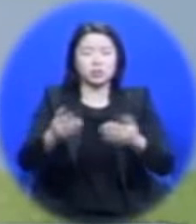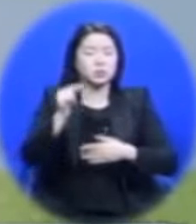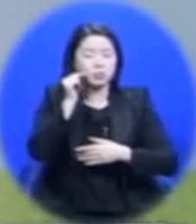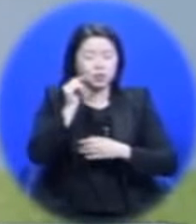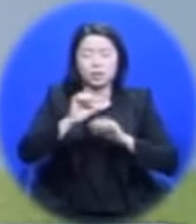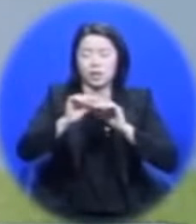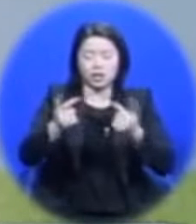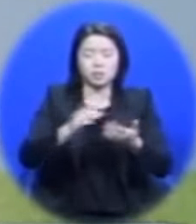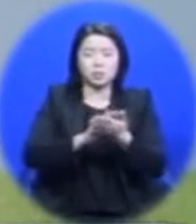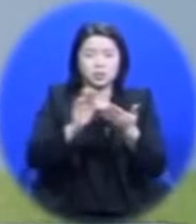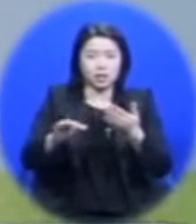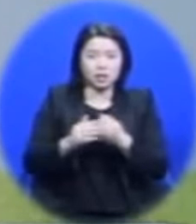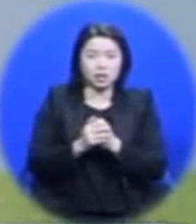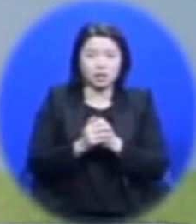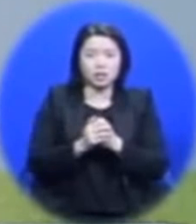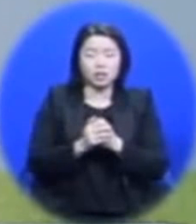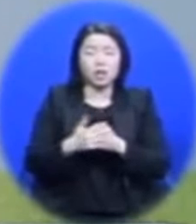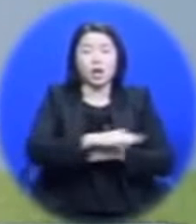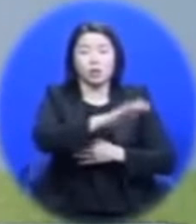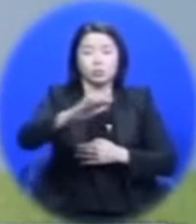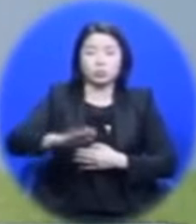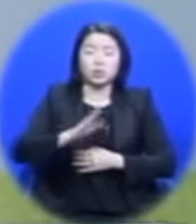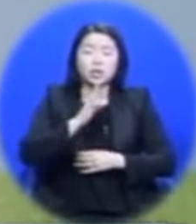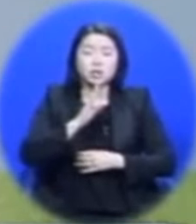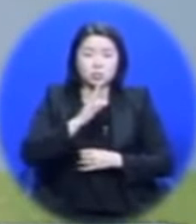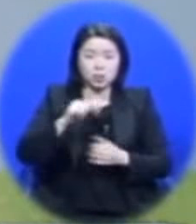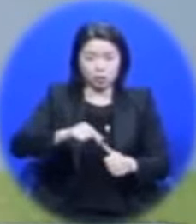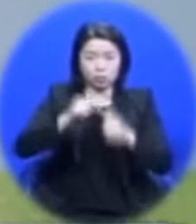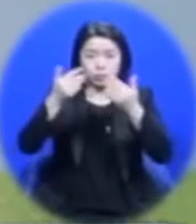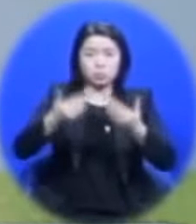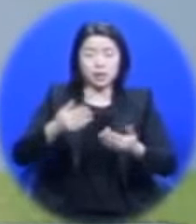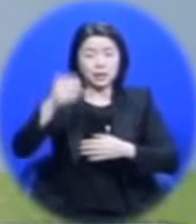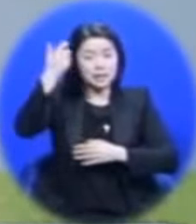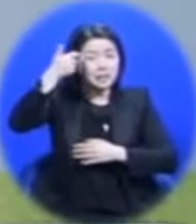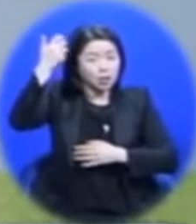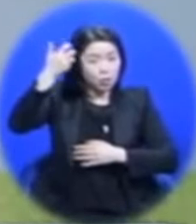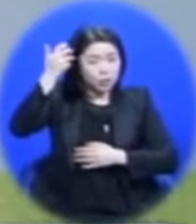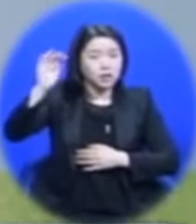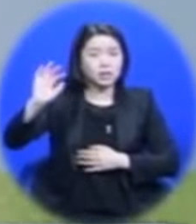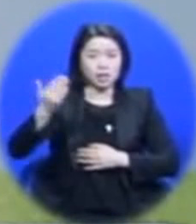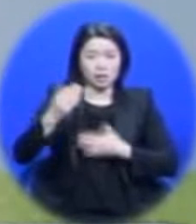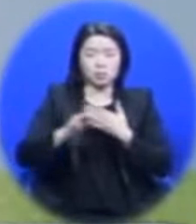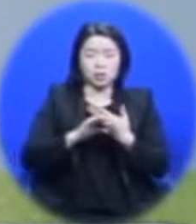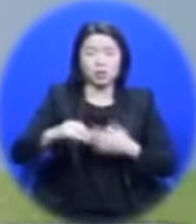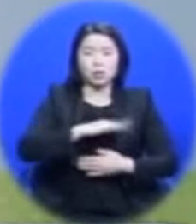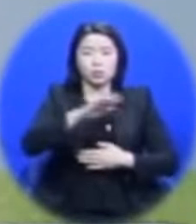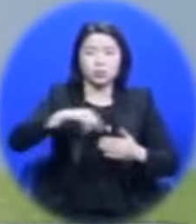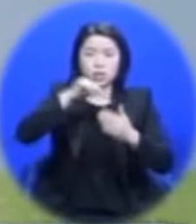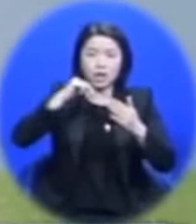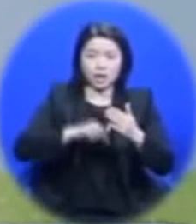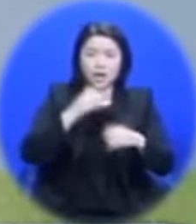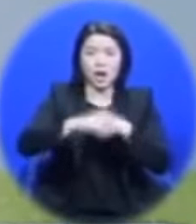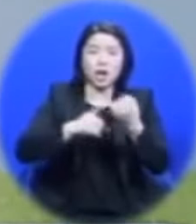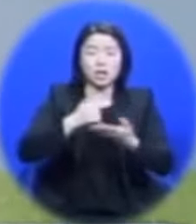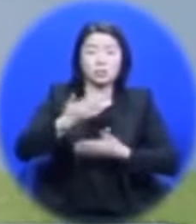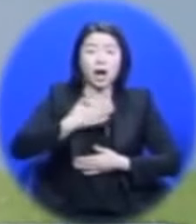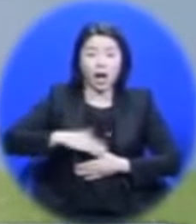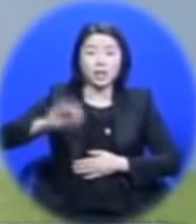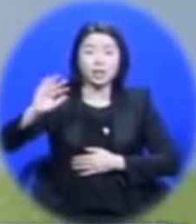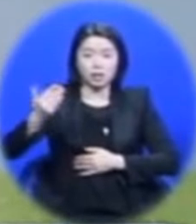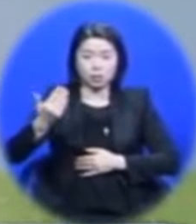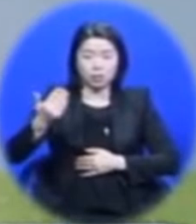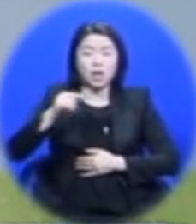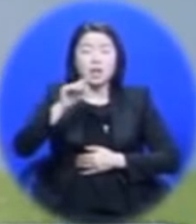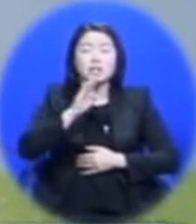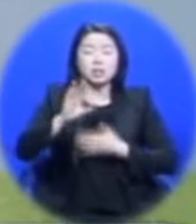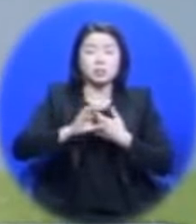아닙니다. 우리가 정말 구원받은 영혼이 되면 그러면 우리 안에 하나님을 알게 되고